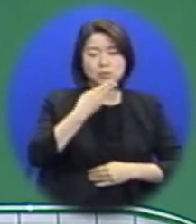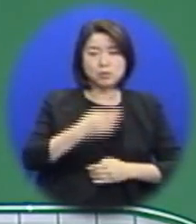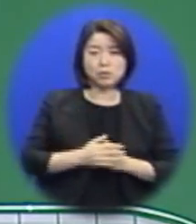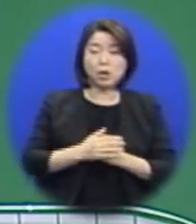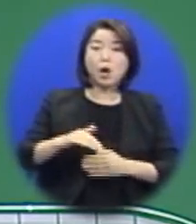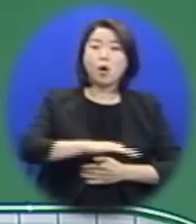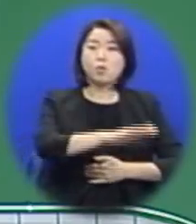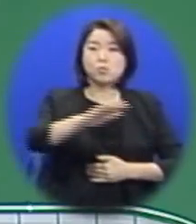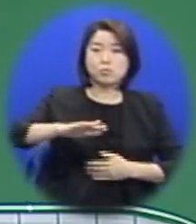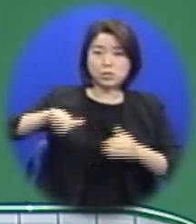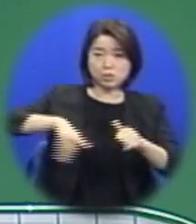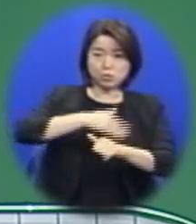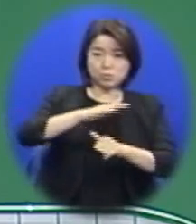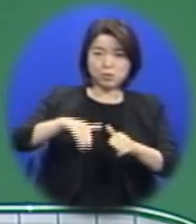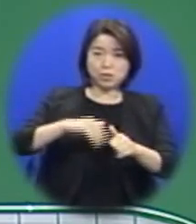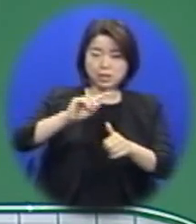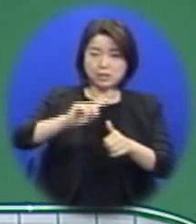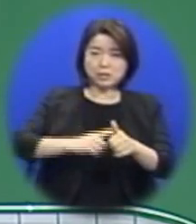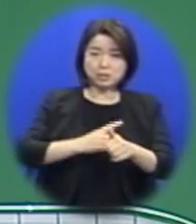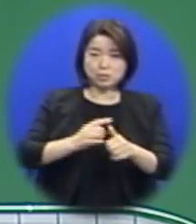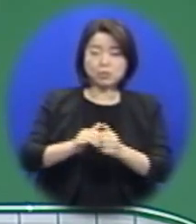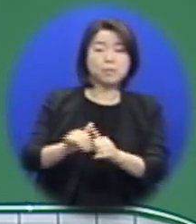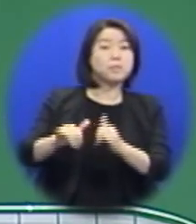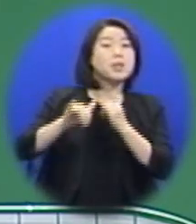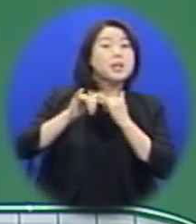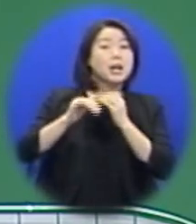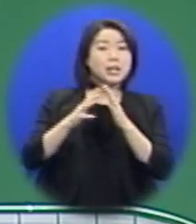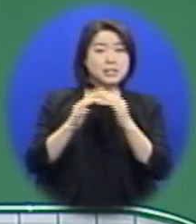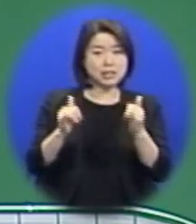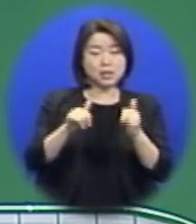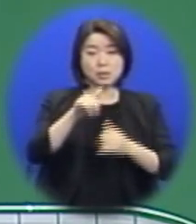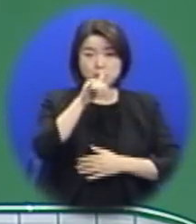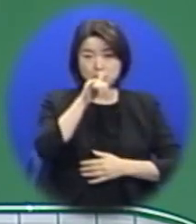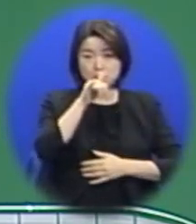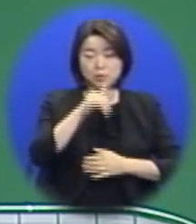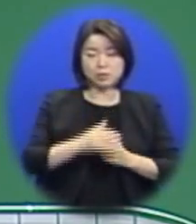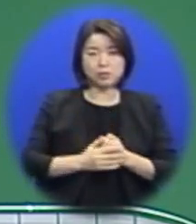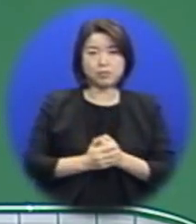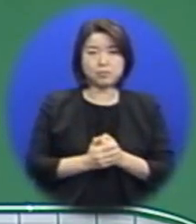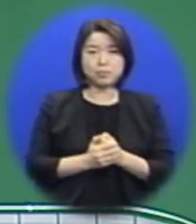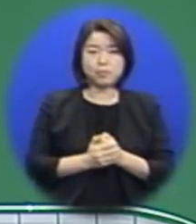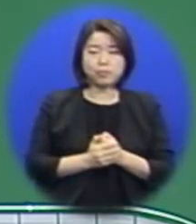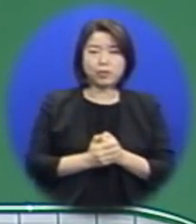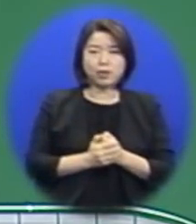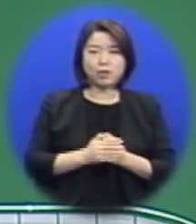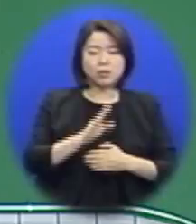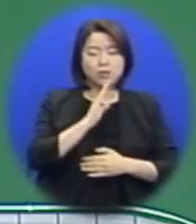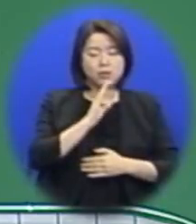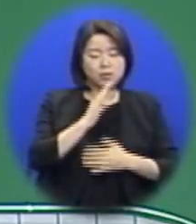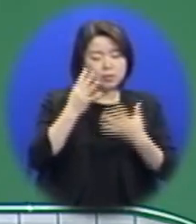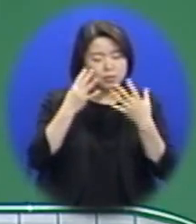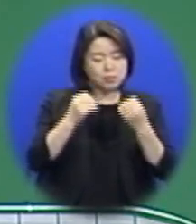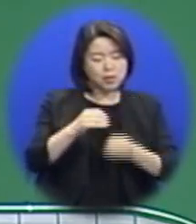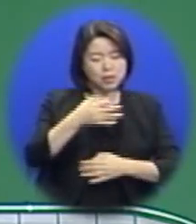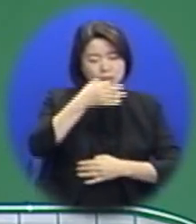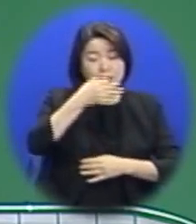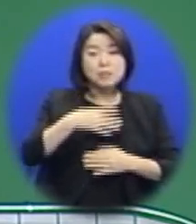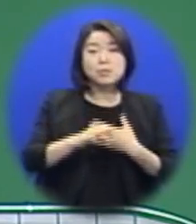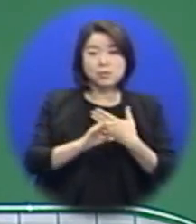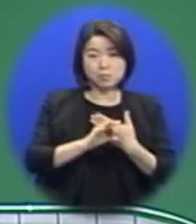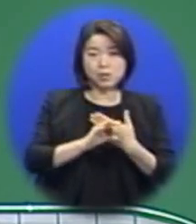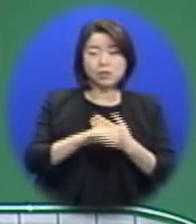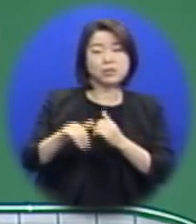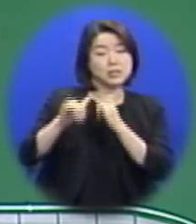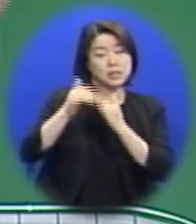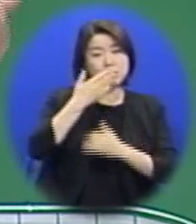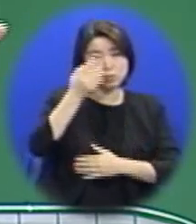우리 주변에 스스로 목숨을 끊는 사람들이 있는데 오죽하면 그렇겠습니까?